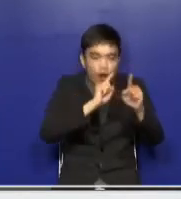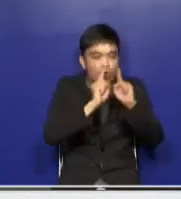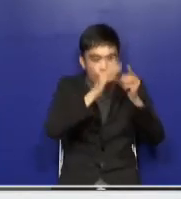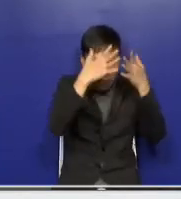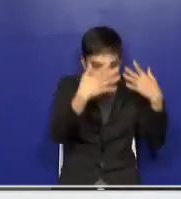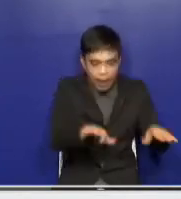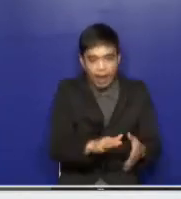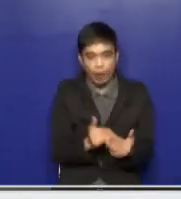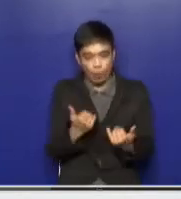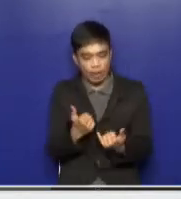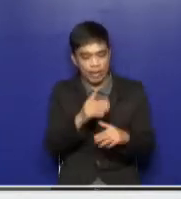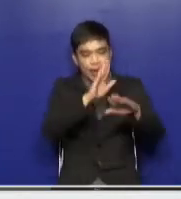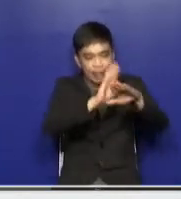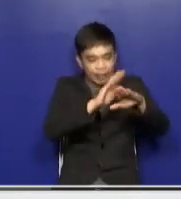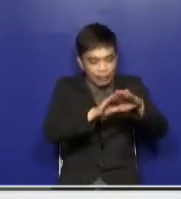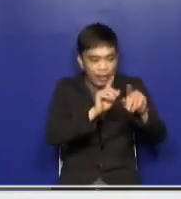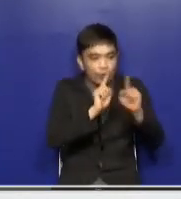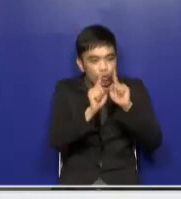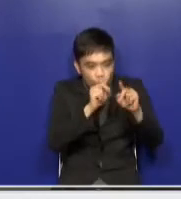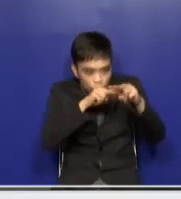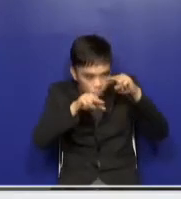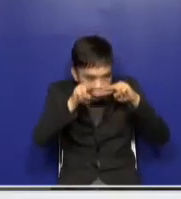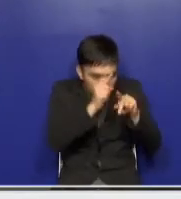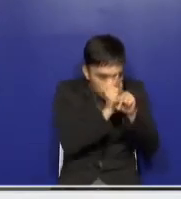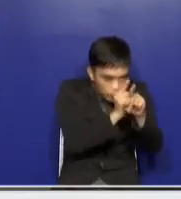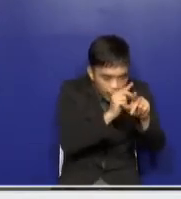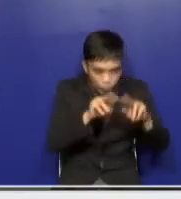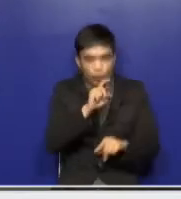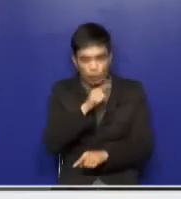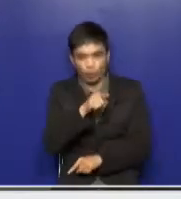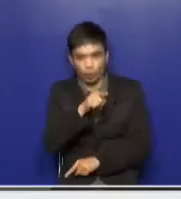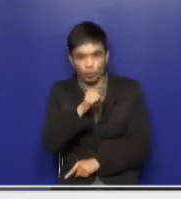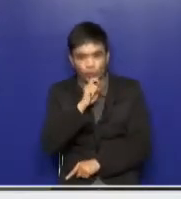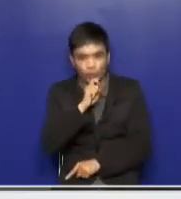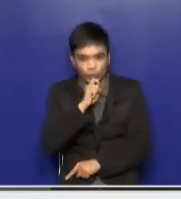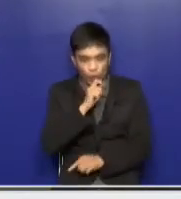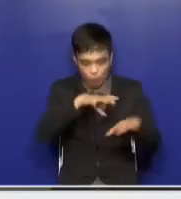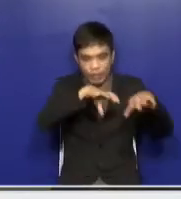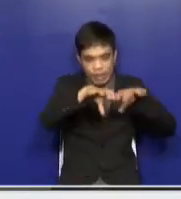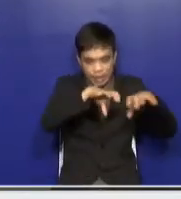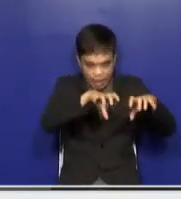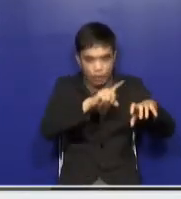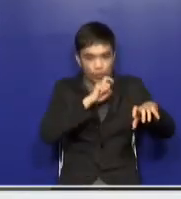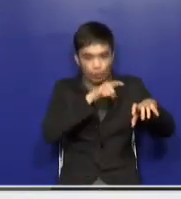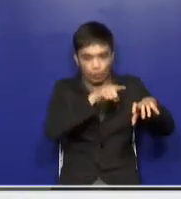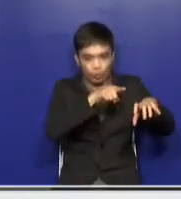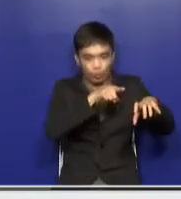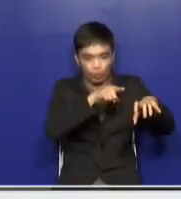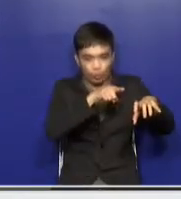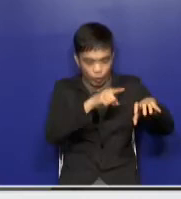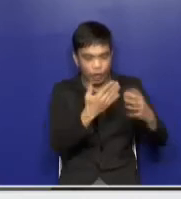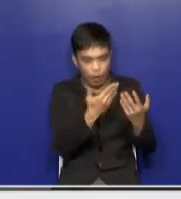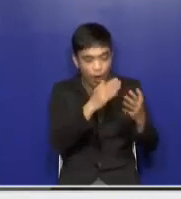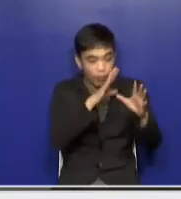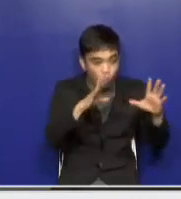ก็ได้มีการติดตามอยู่ตลอดนะครับแล้วก็ขณะนี้เขาก็ยังดำเนินการอยู่นะครับก็เดี๋ยวจะติดตามความก้าวหน้ามาร